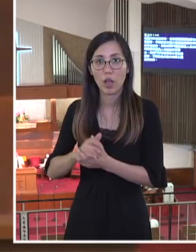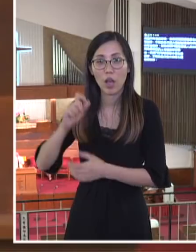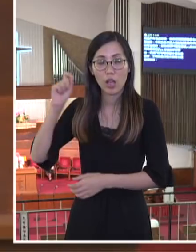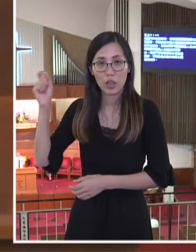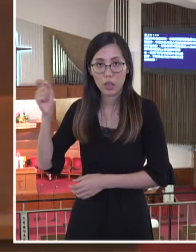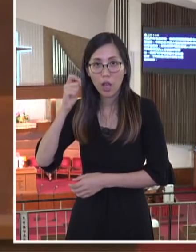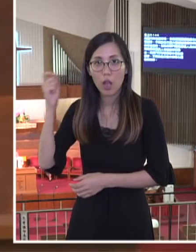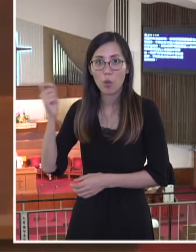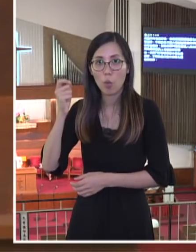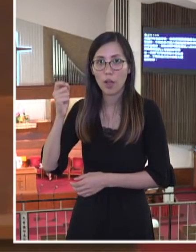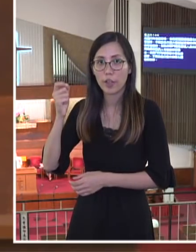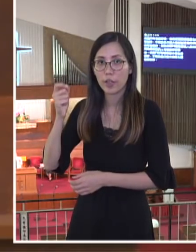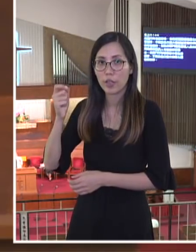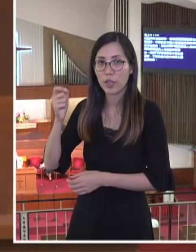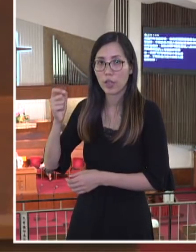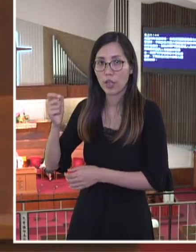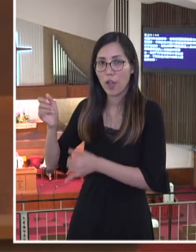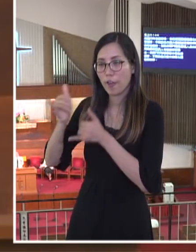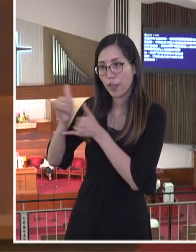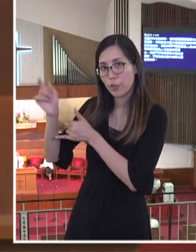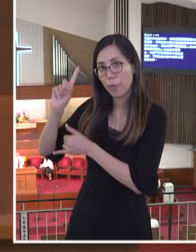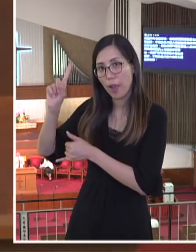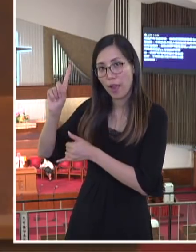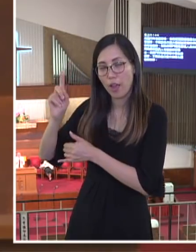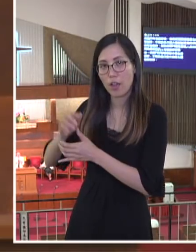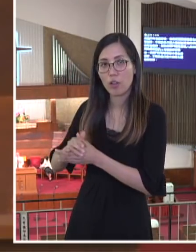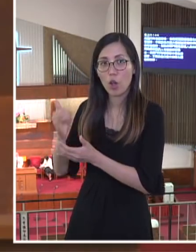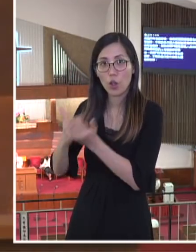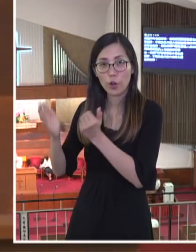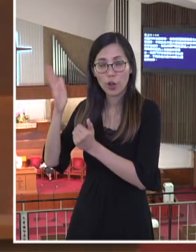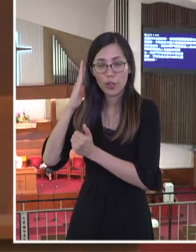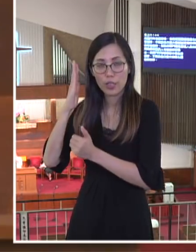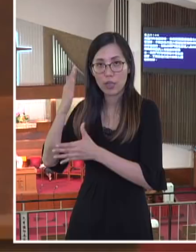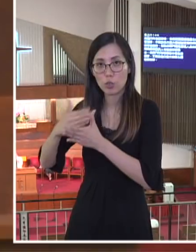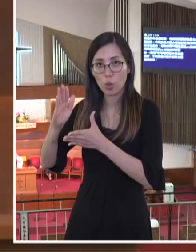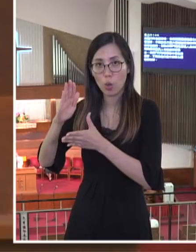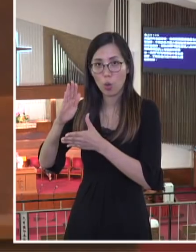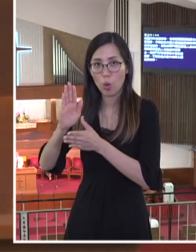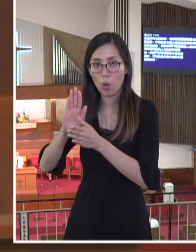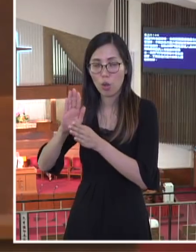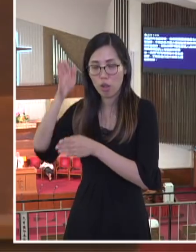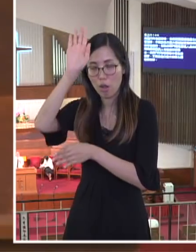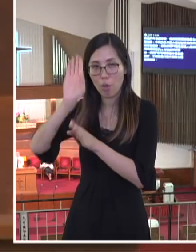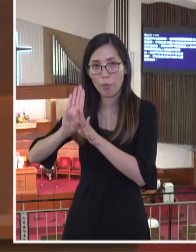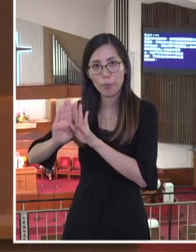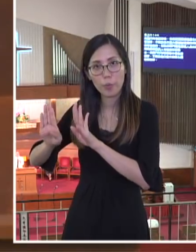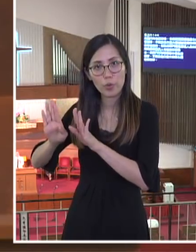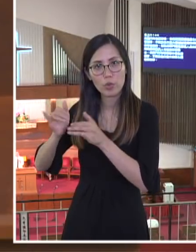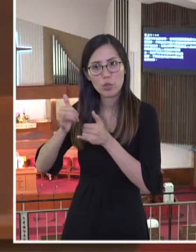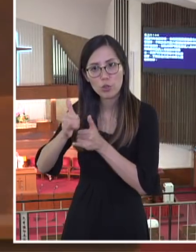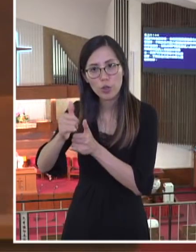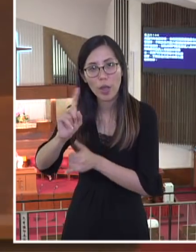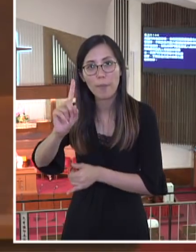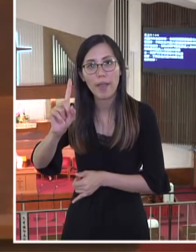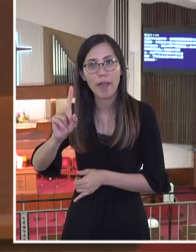的满是不一样。所罗门的心和大卫的心是很不同。所罗